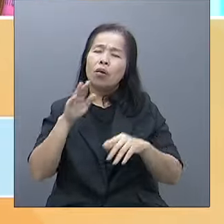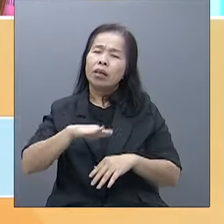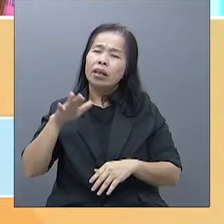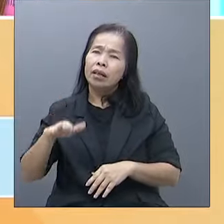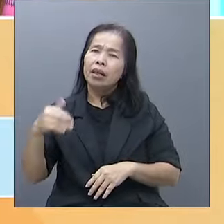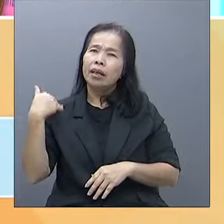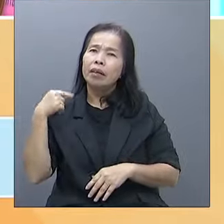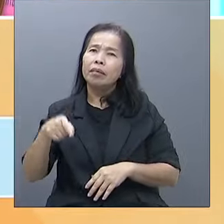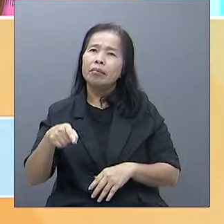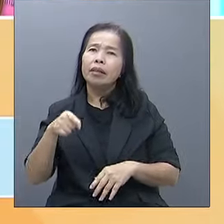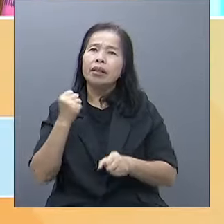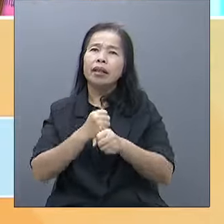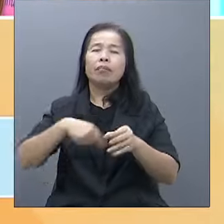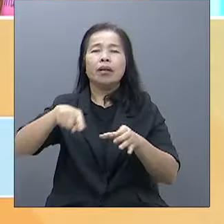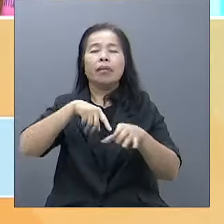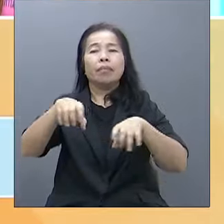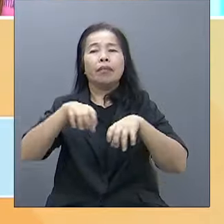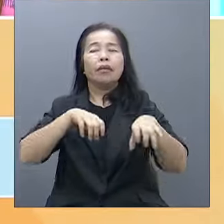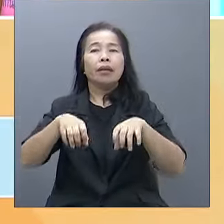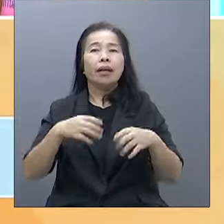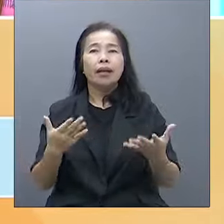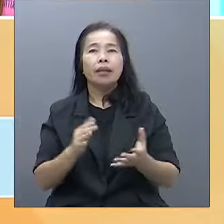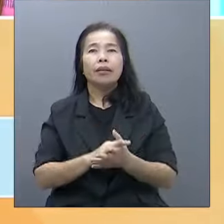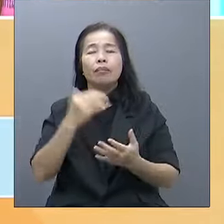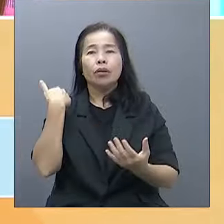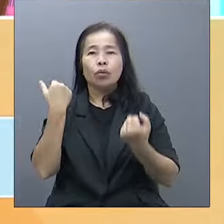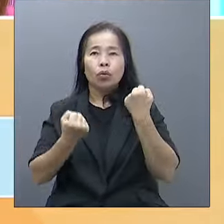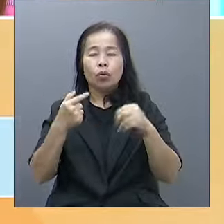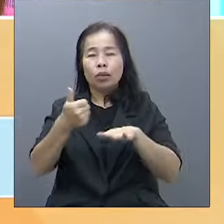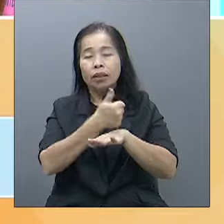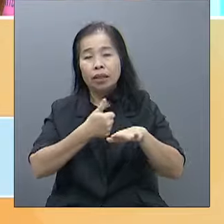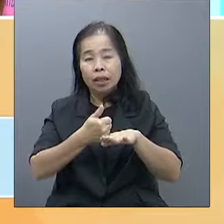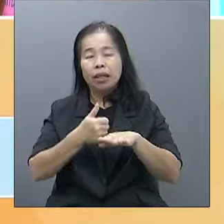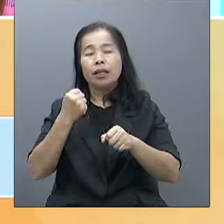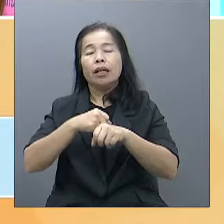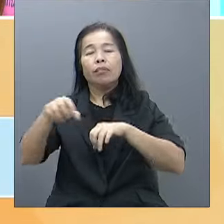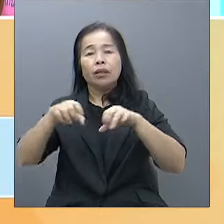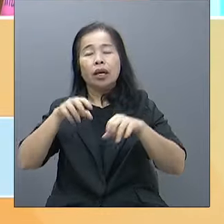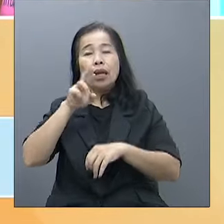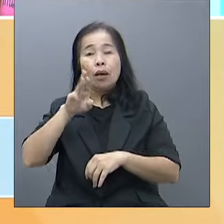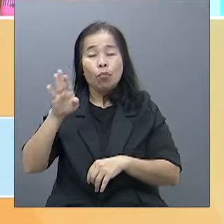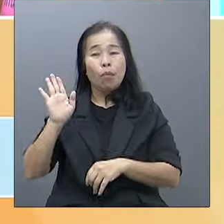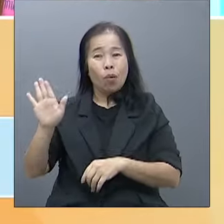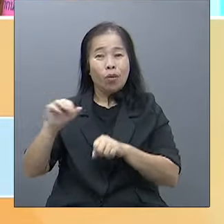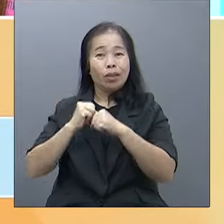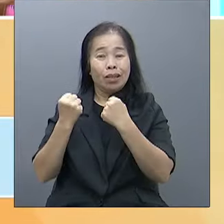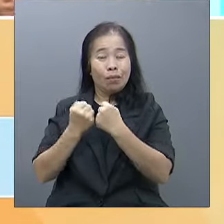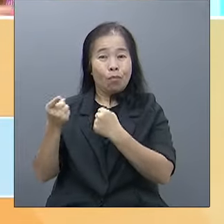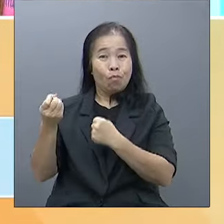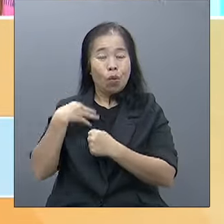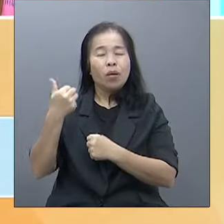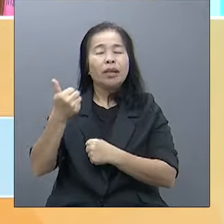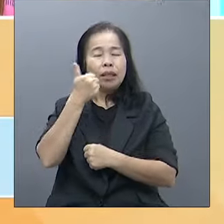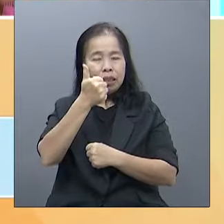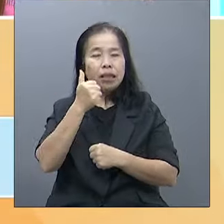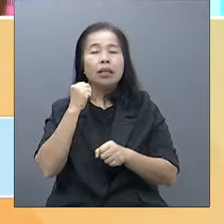ขึ้นรถมาด้วยกันได้ไหมยกตัวอย่างแต่การมีรถรับส่งที่ดีหรือว่าจัดระบบอย่างท่านนายกพูดเนี่ยก็คืออย่างน้อยมาจัดระบบร่วมกัน